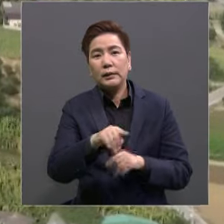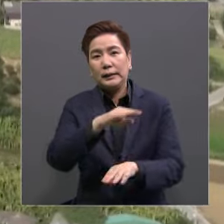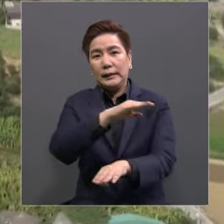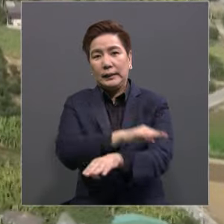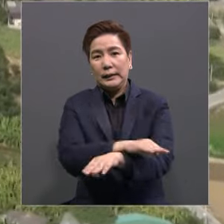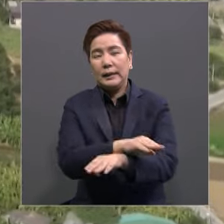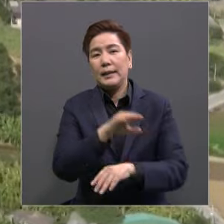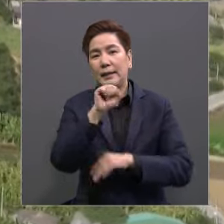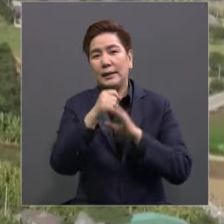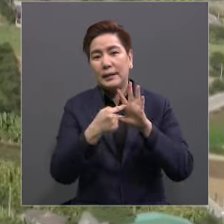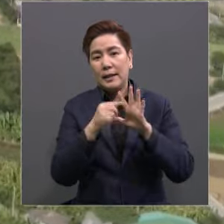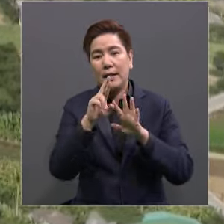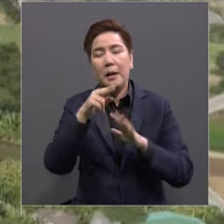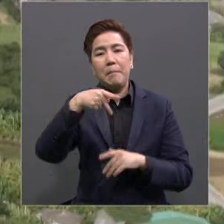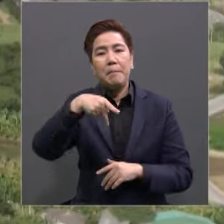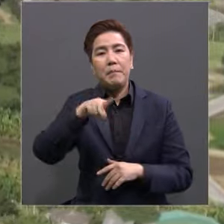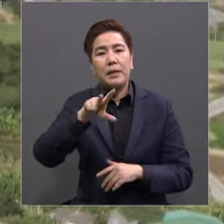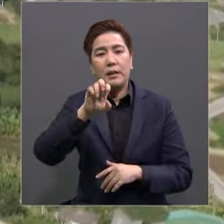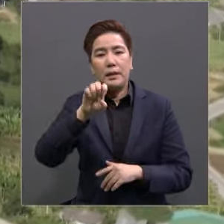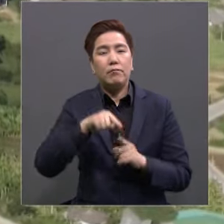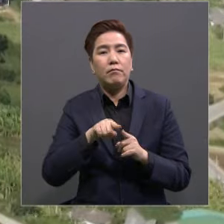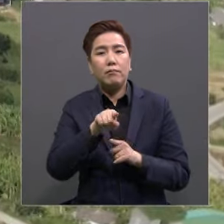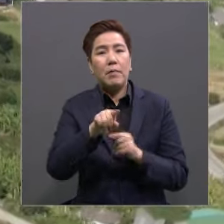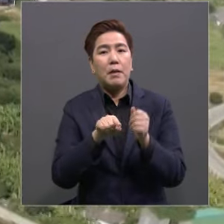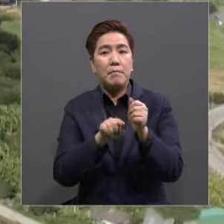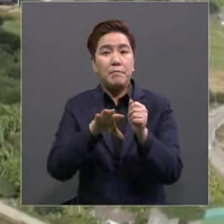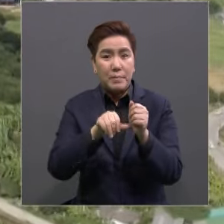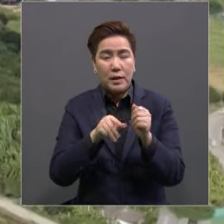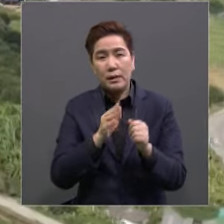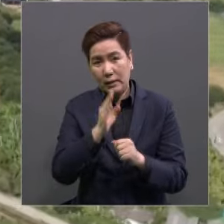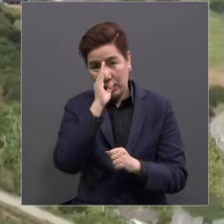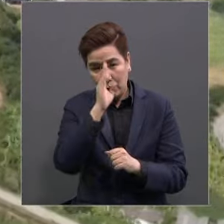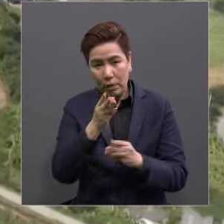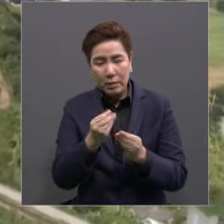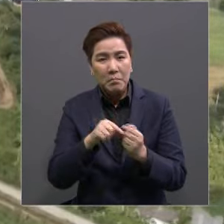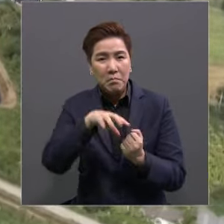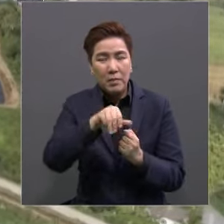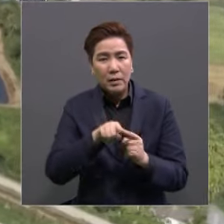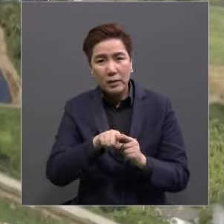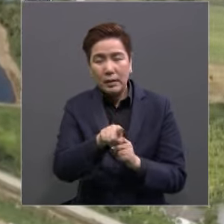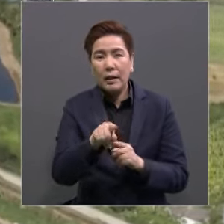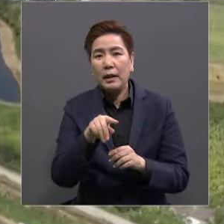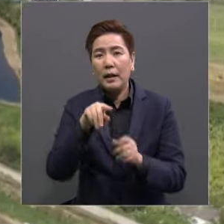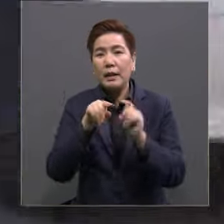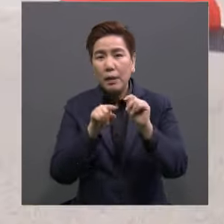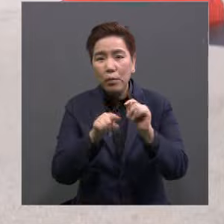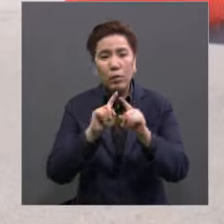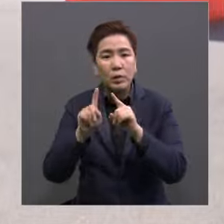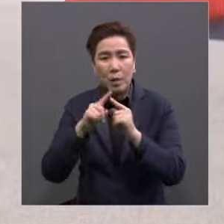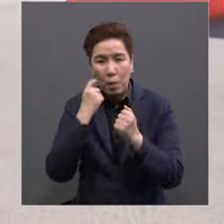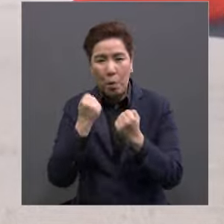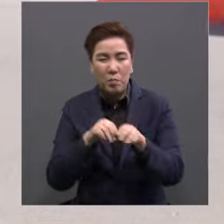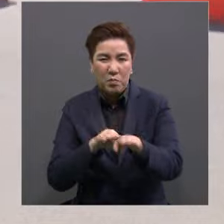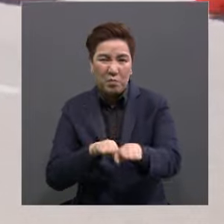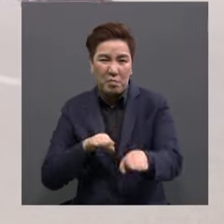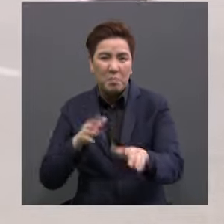วังสารพีนะซึ่งก็จะเป็นจุดที่แยกไปยังตัวเมืองกาญจนบุรีแล้วก็พื้นที่ของถนนเลี่ยงเมืองไปยังตำบลแก่งเซียนจุดนี้จะมีรถสะ